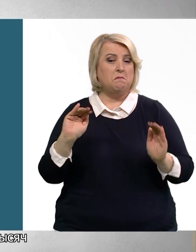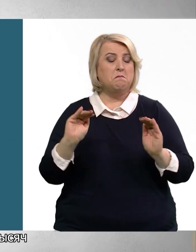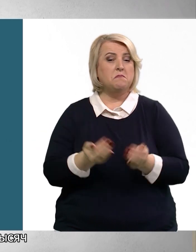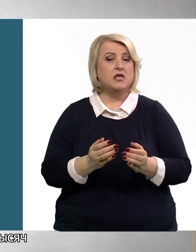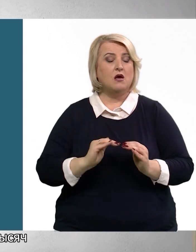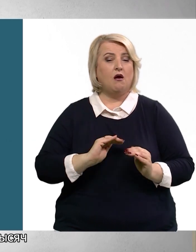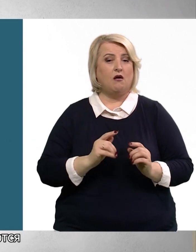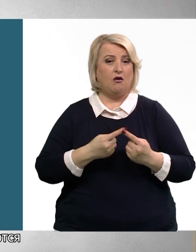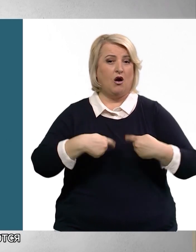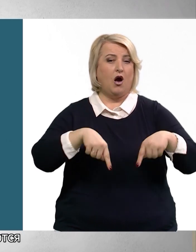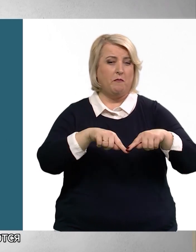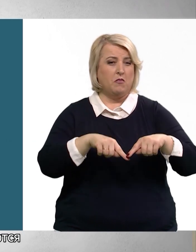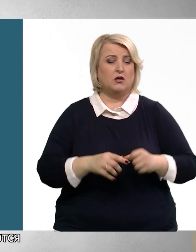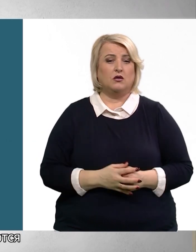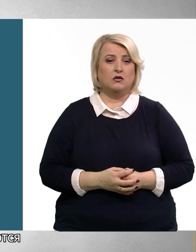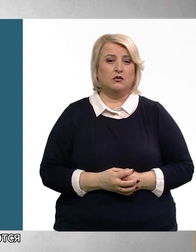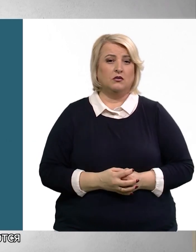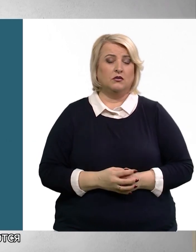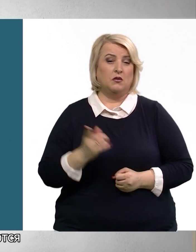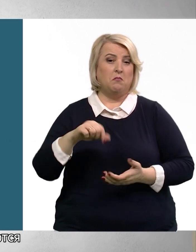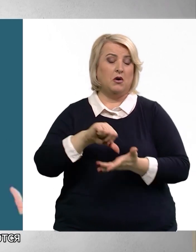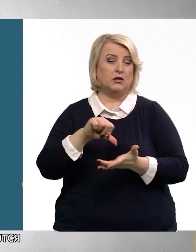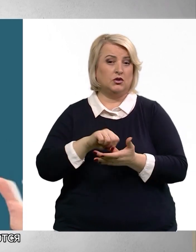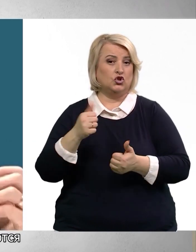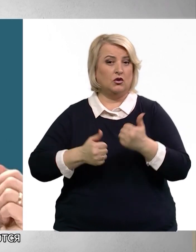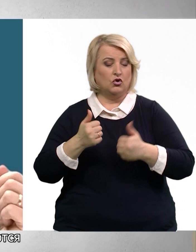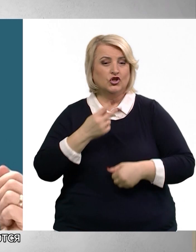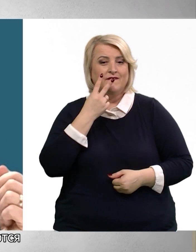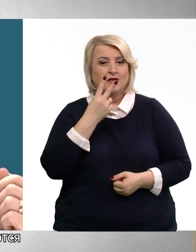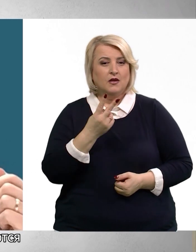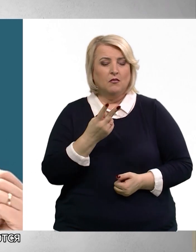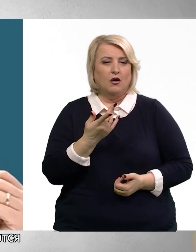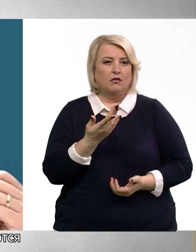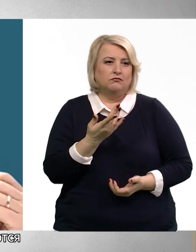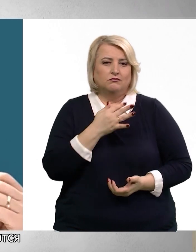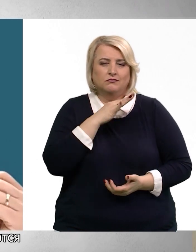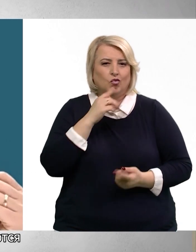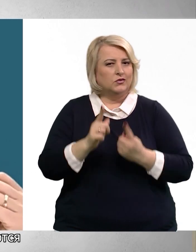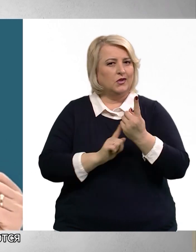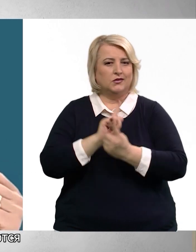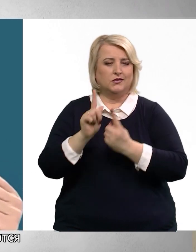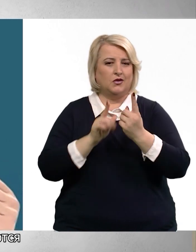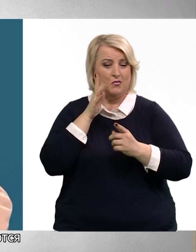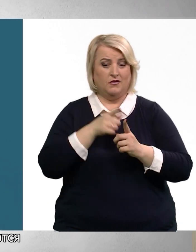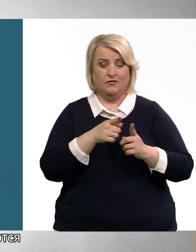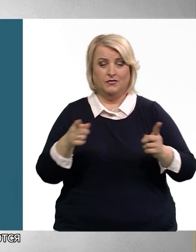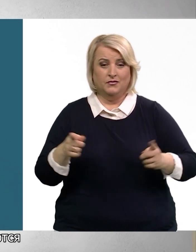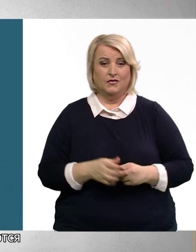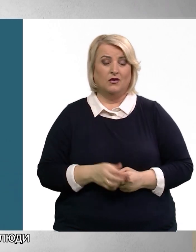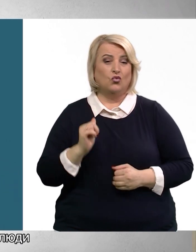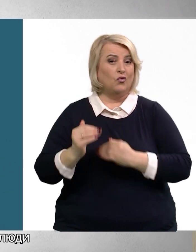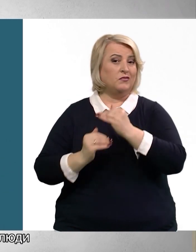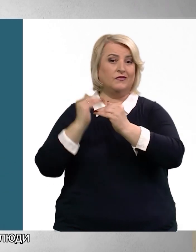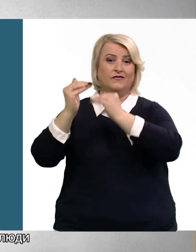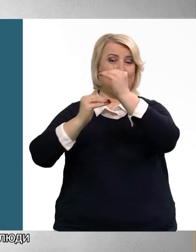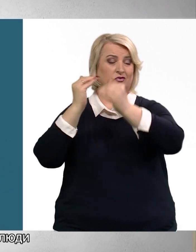de mini-companies. Ei participă la competițiile astea și vedem ce mult s-a schimbat în timpul anilor